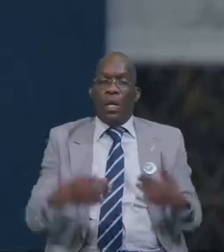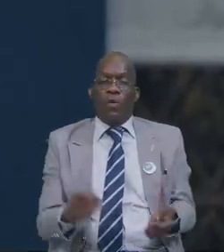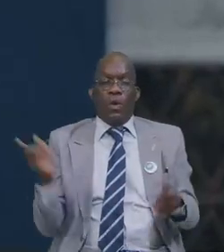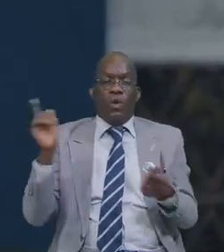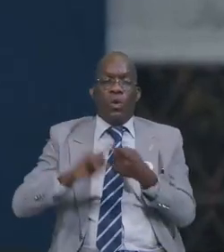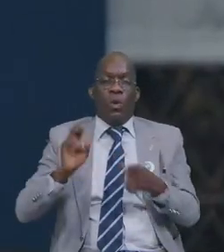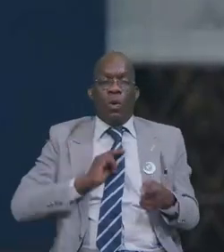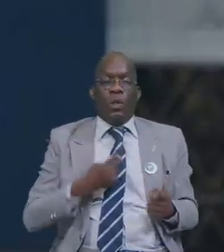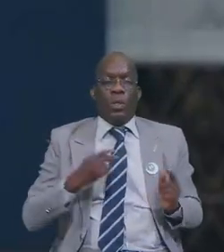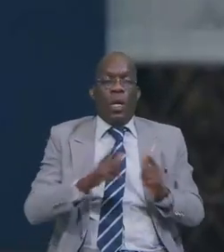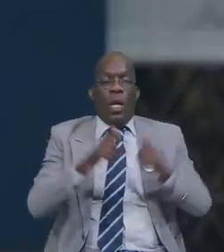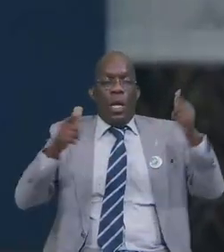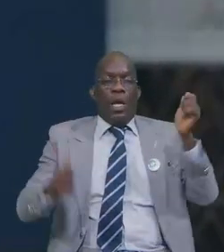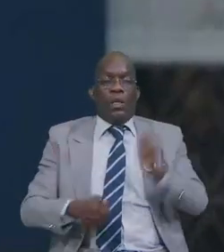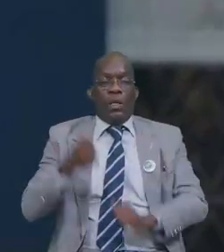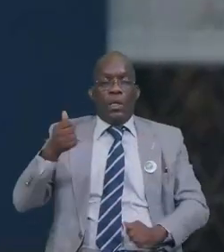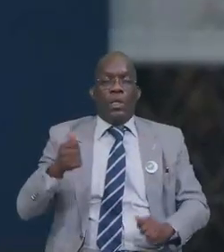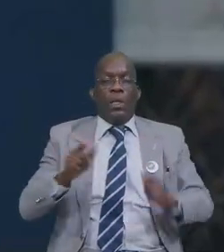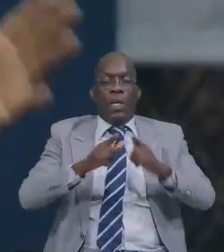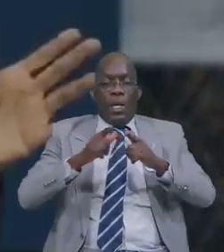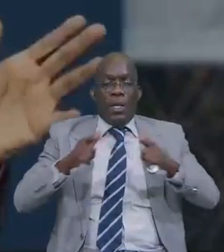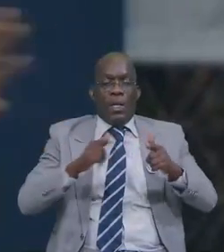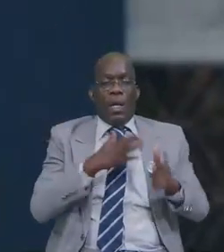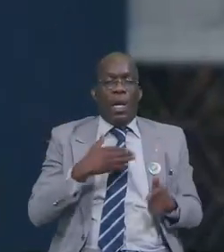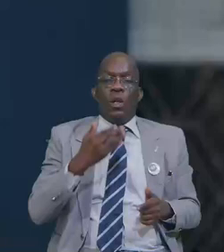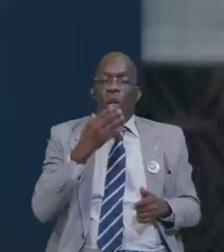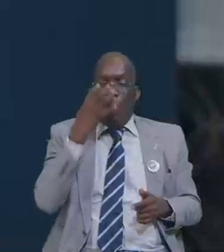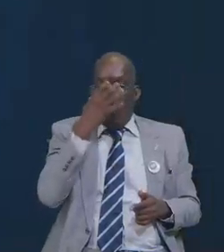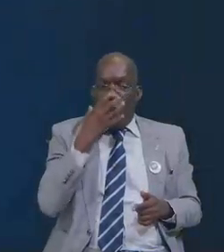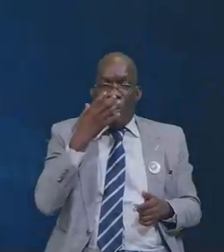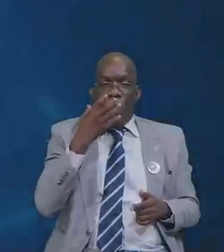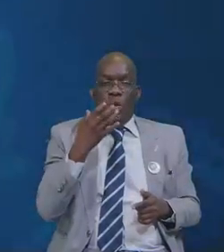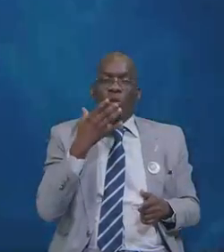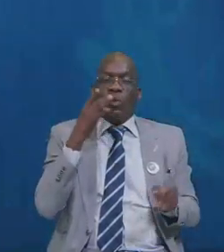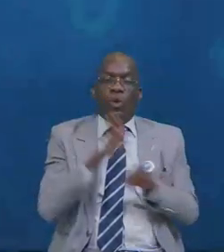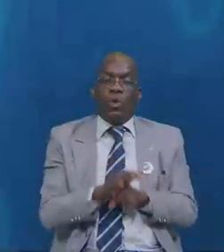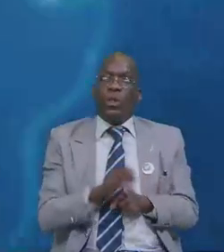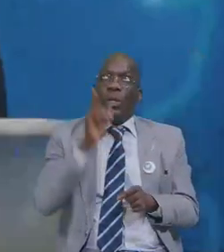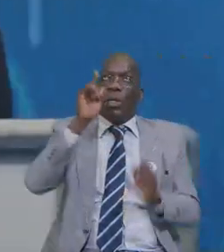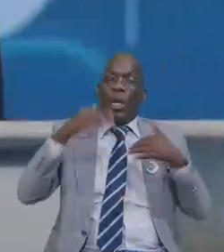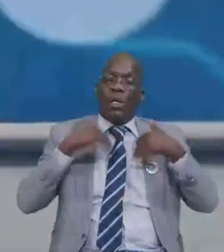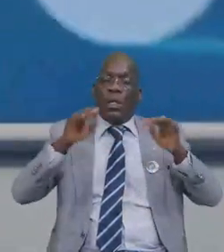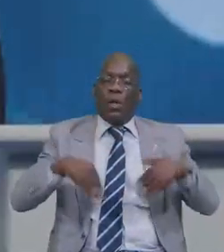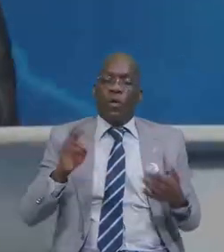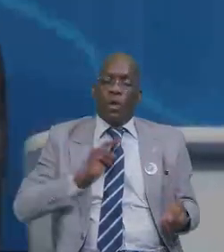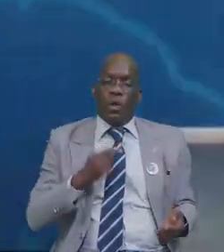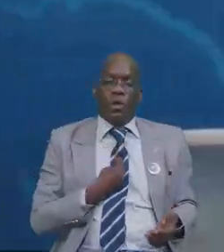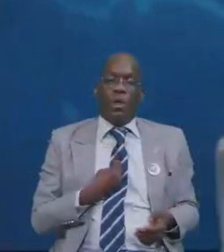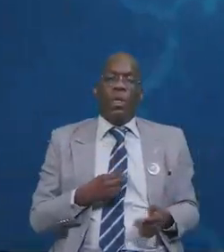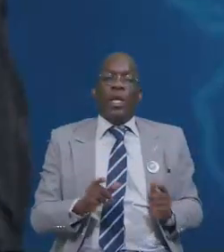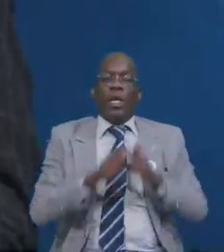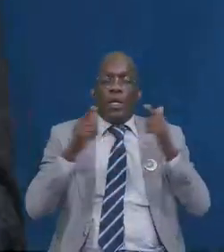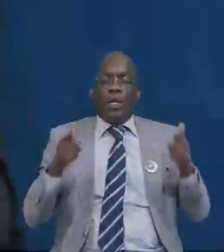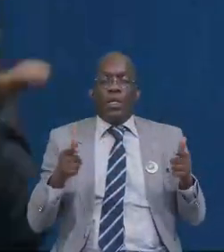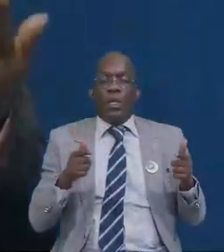part les plus grandes et les plus précieuses promesses. Afin, il nous a donné les